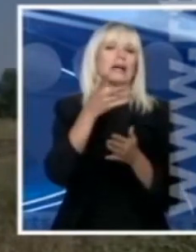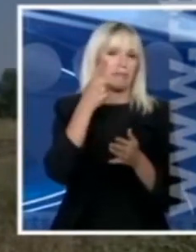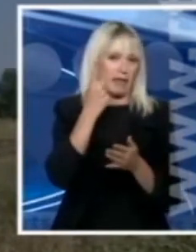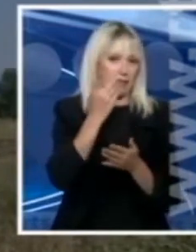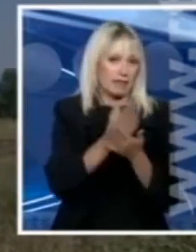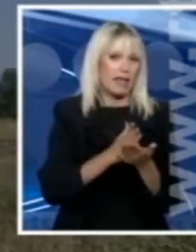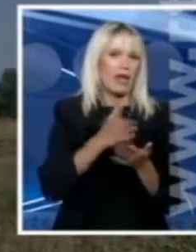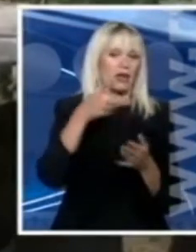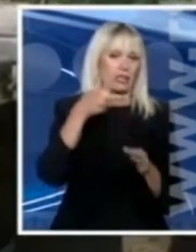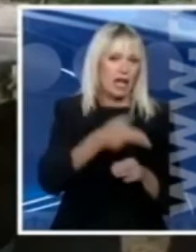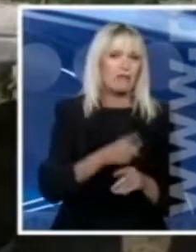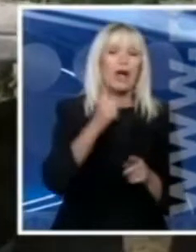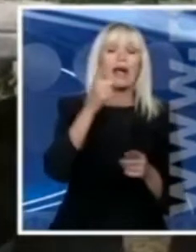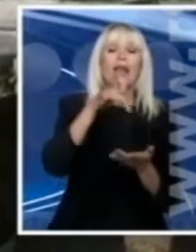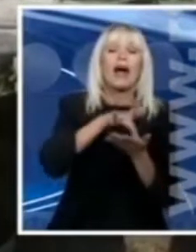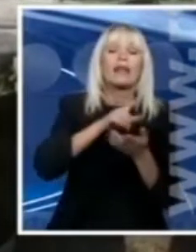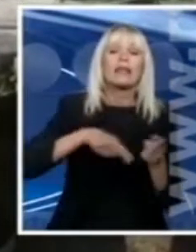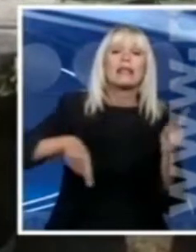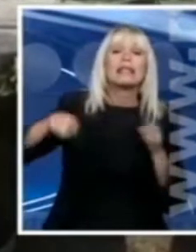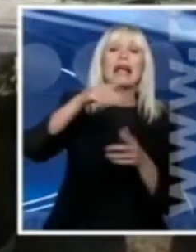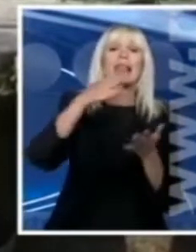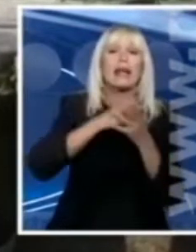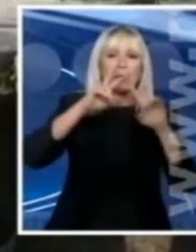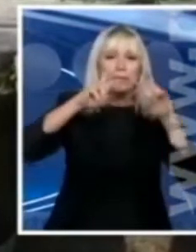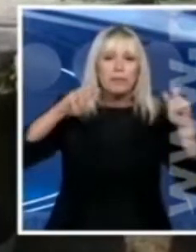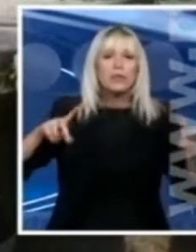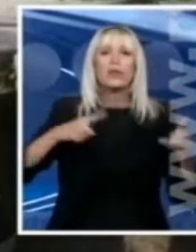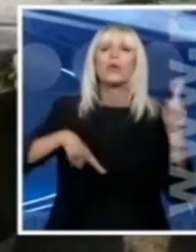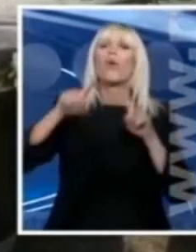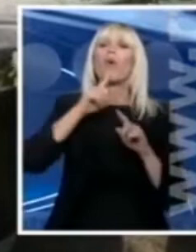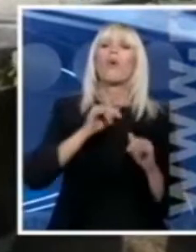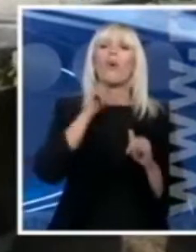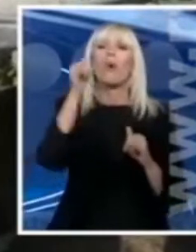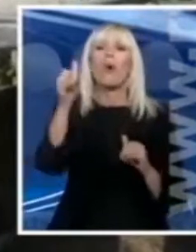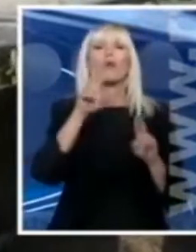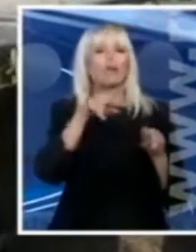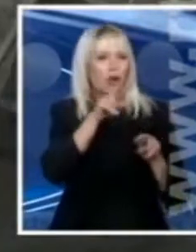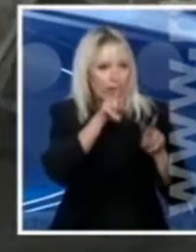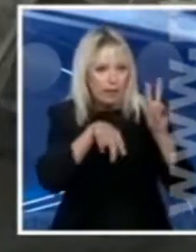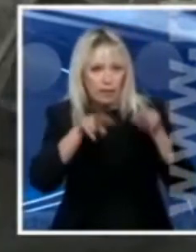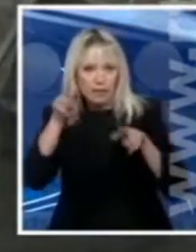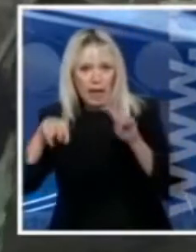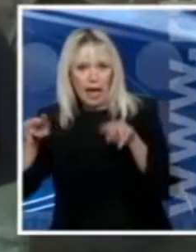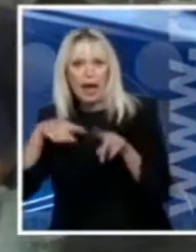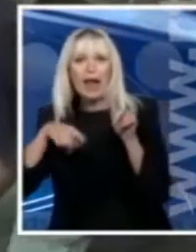turistički centar, gde će svi zainteresovani moći ne samo da vide predmete iz neolita